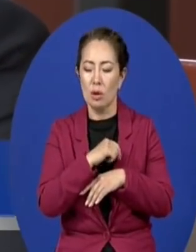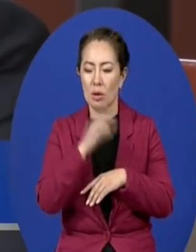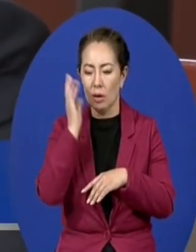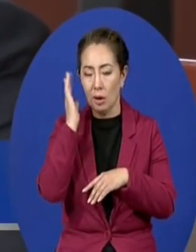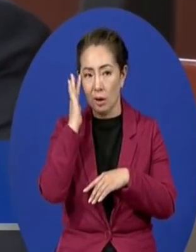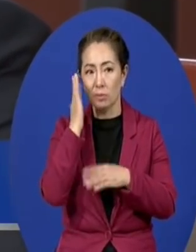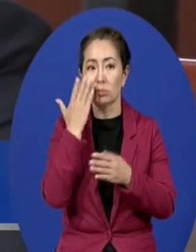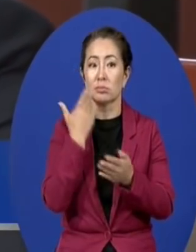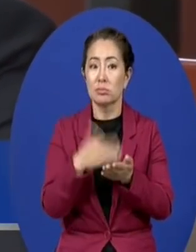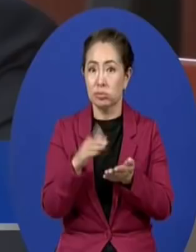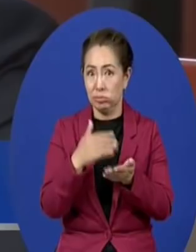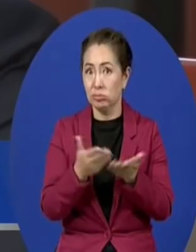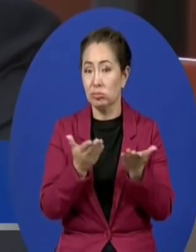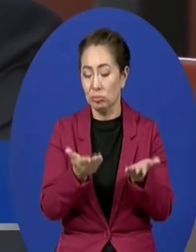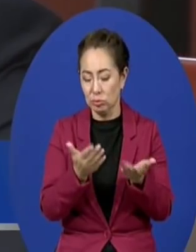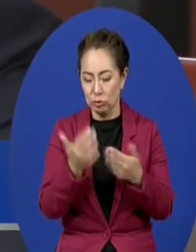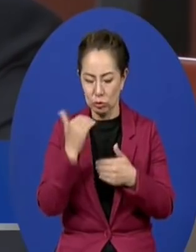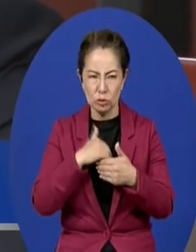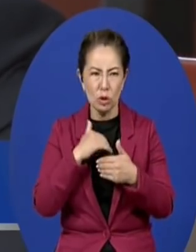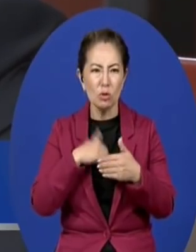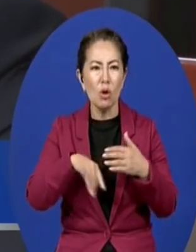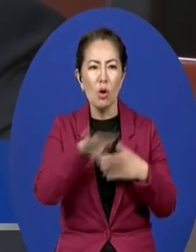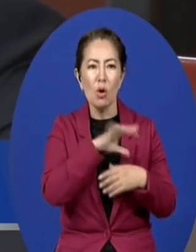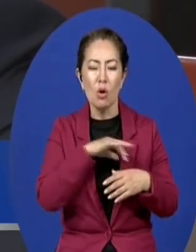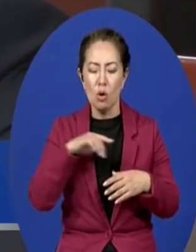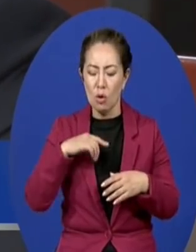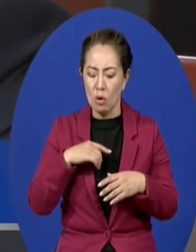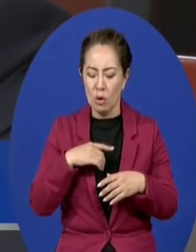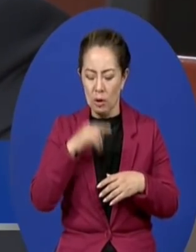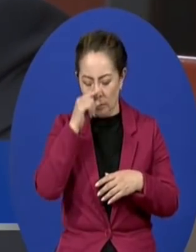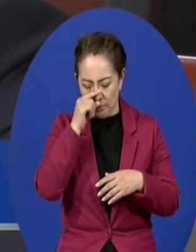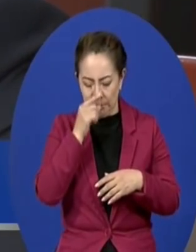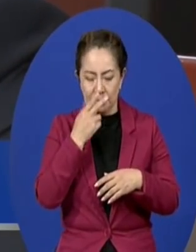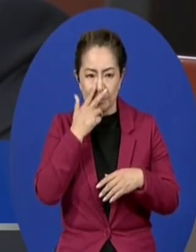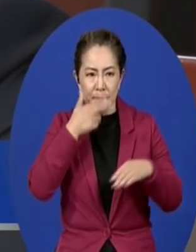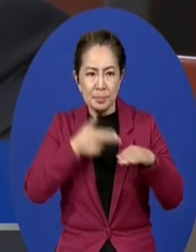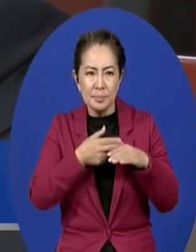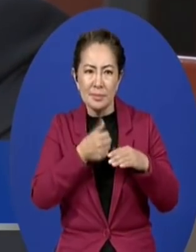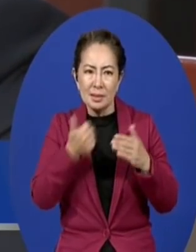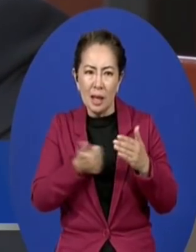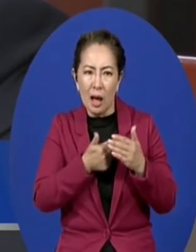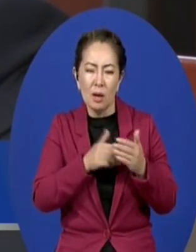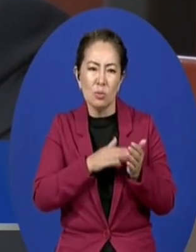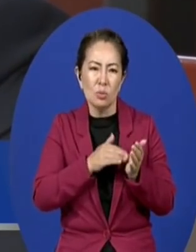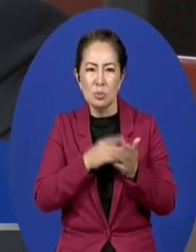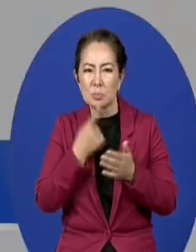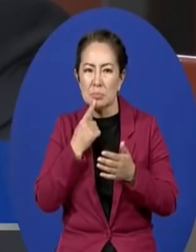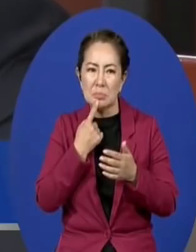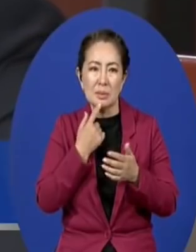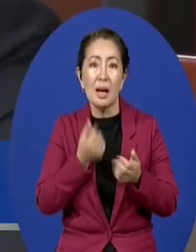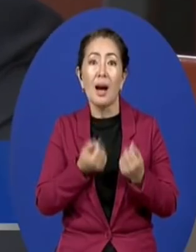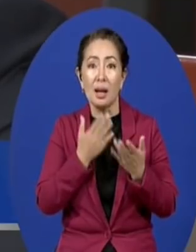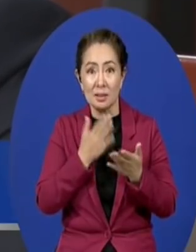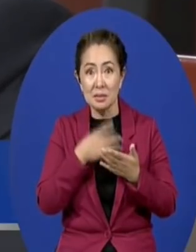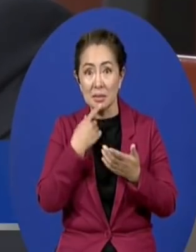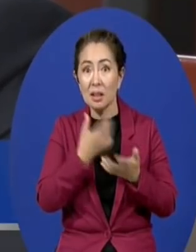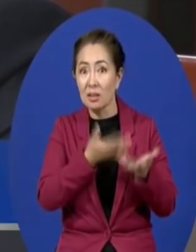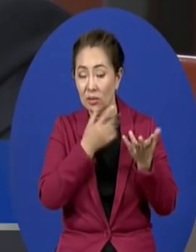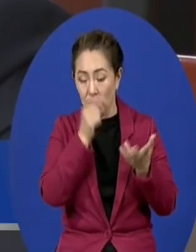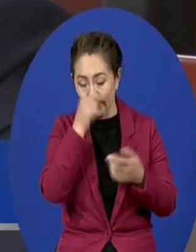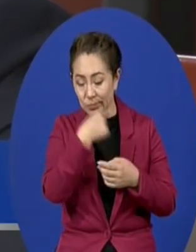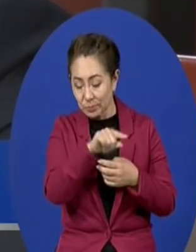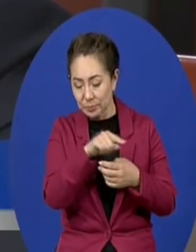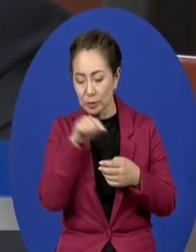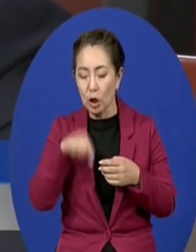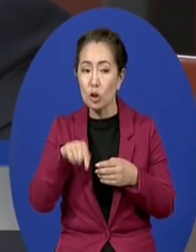экспортлогч орон боловч дотоод зах зээл дээр бас тодорхой хэмжээний ял шатхууны хангамжийн нөхцөл байдал үүссэн байж байгаа доголдол. Яг одоогийн байдлаар бол